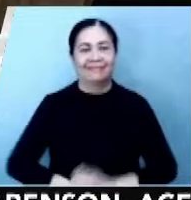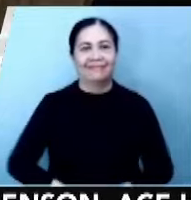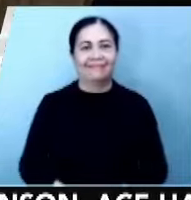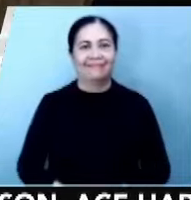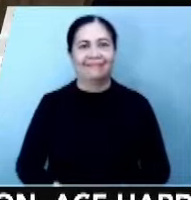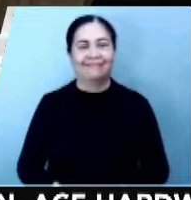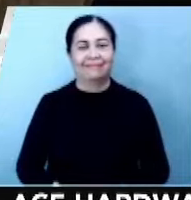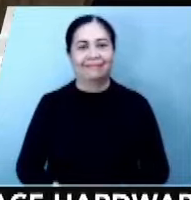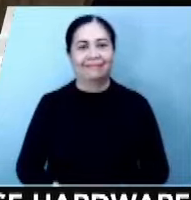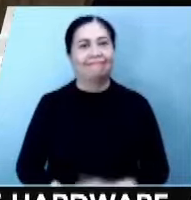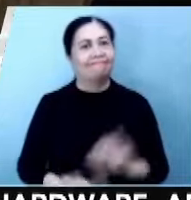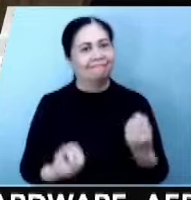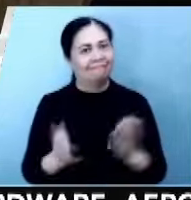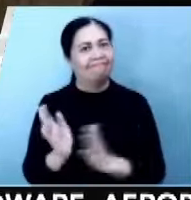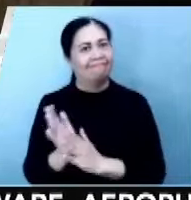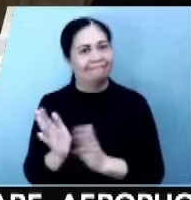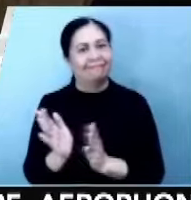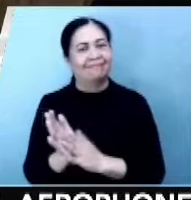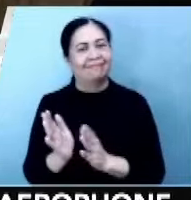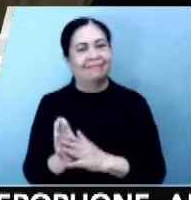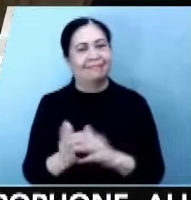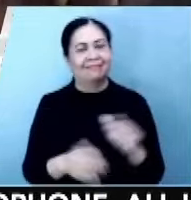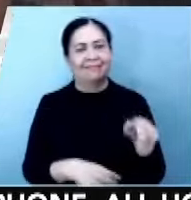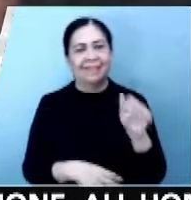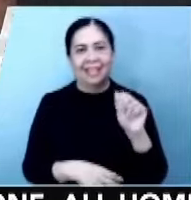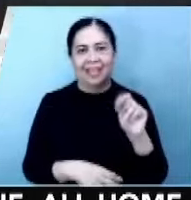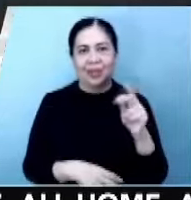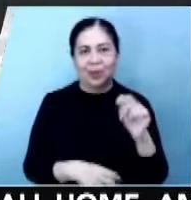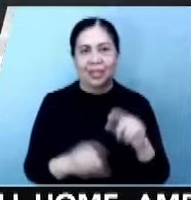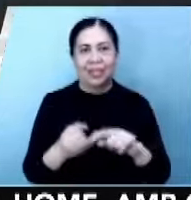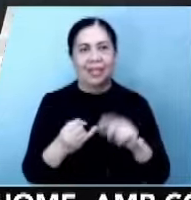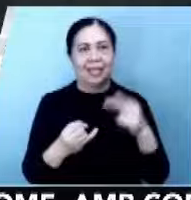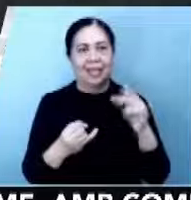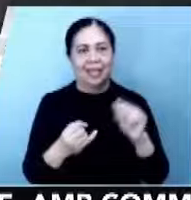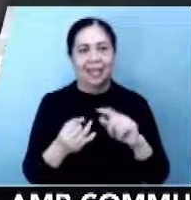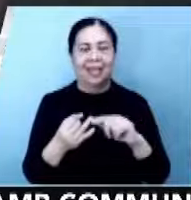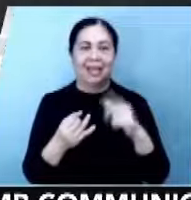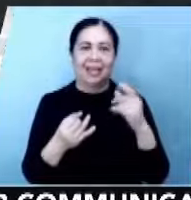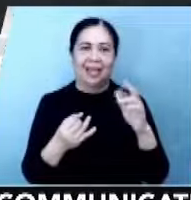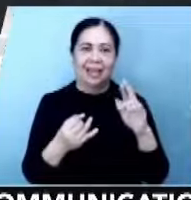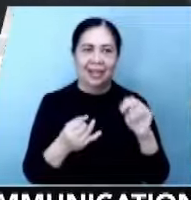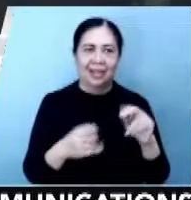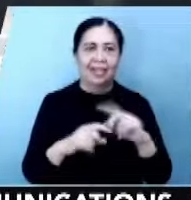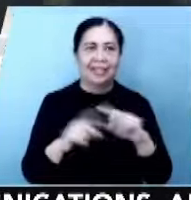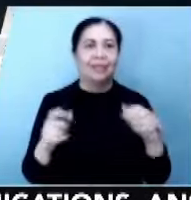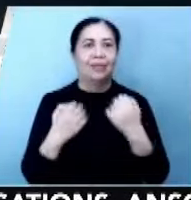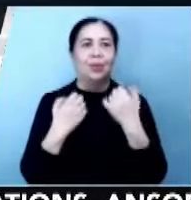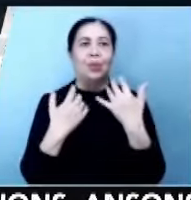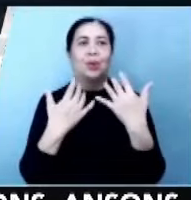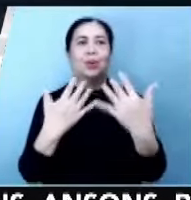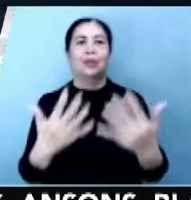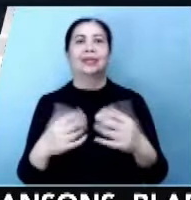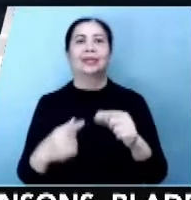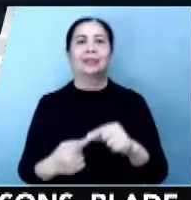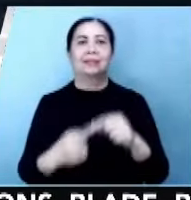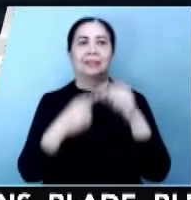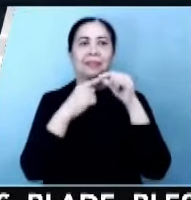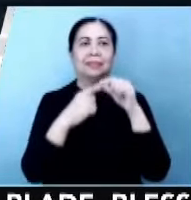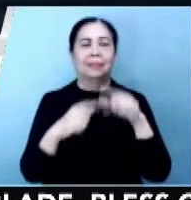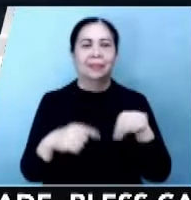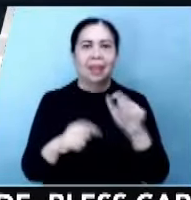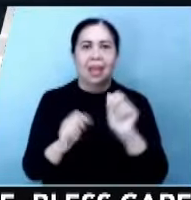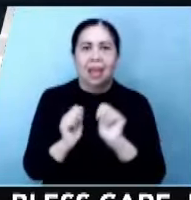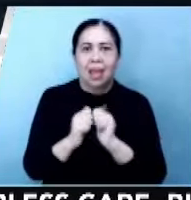Umani ng papuri sina Anthony, Thea at Garrett mula sa audience, lalo na kung paano nila